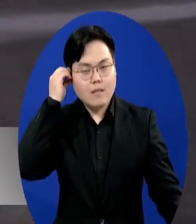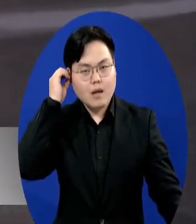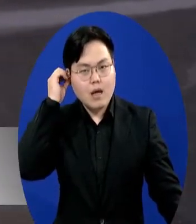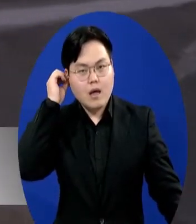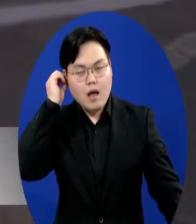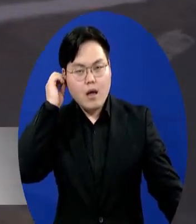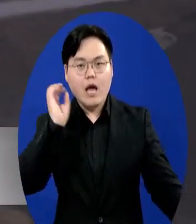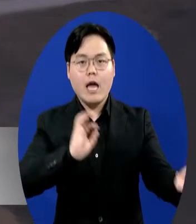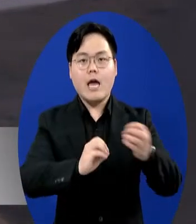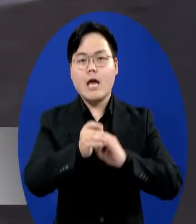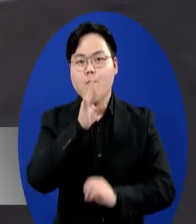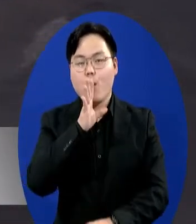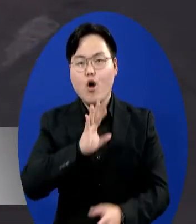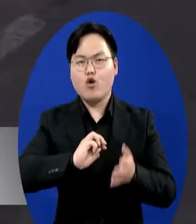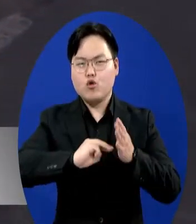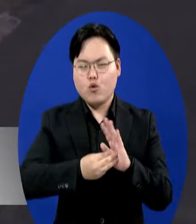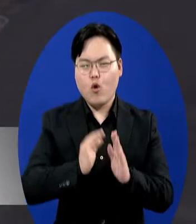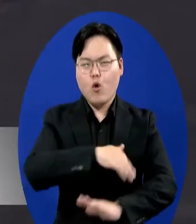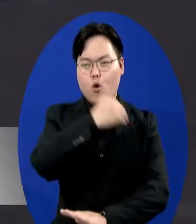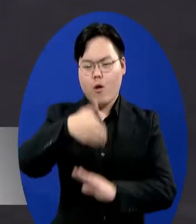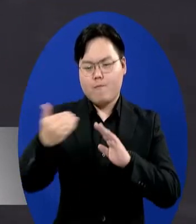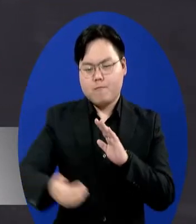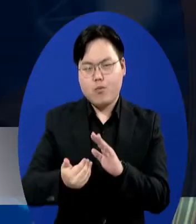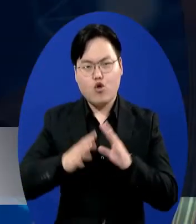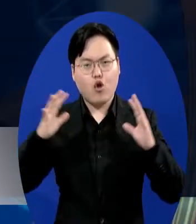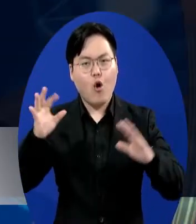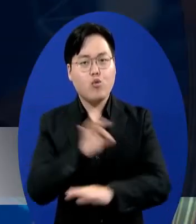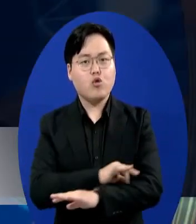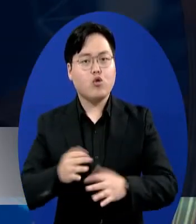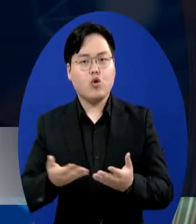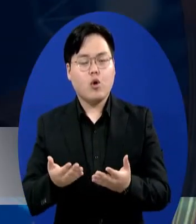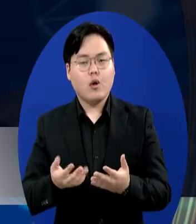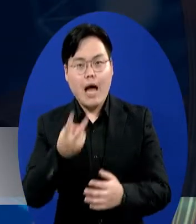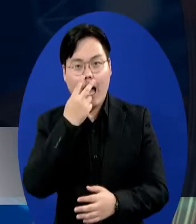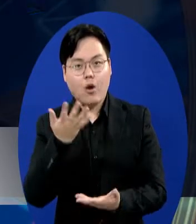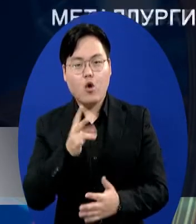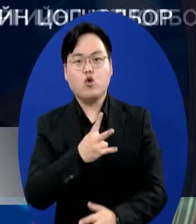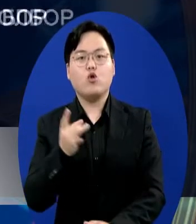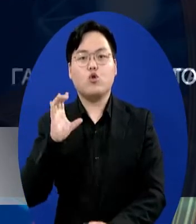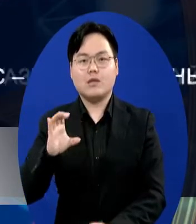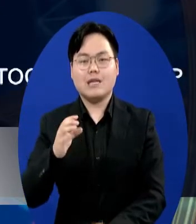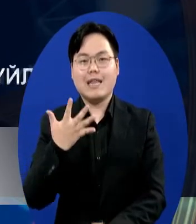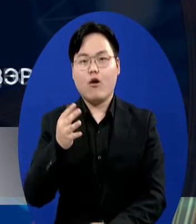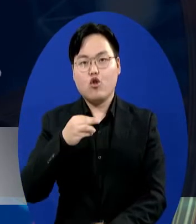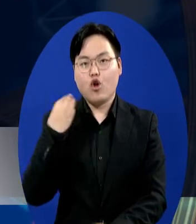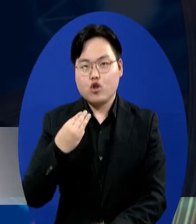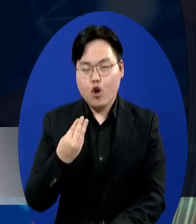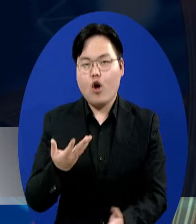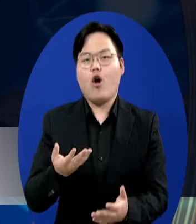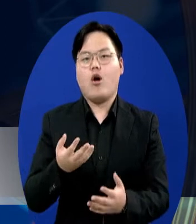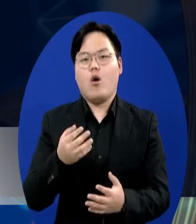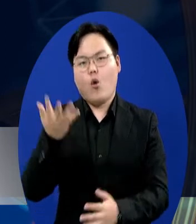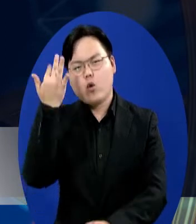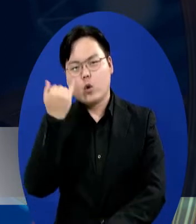Хэрэгжүүлэхээр төлөвлөж байгаа уул уурхай олборлох салбарын томоохон төслүүдийг Эрдэс бүтээгдэхүүнээр харуул. Нүүрсний хувьд там толгой нүүрс баяжуулах үйлдвэр